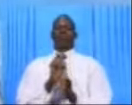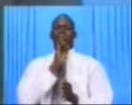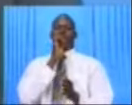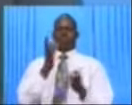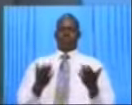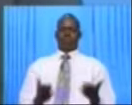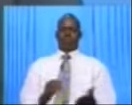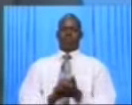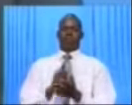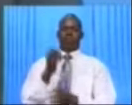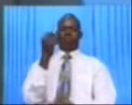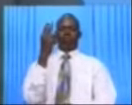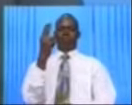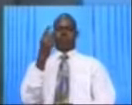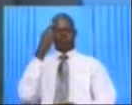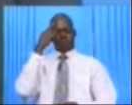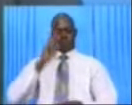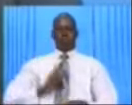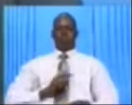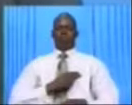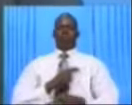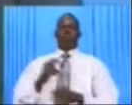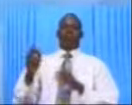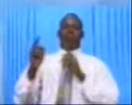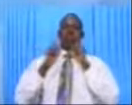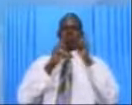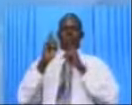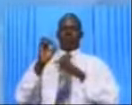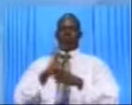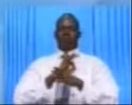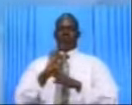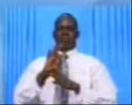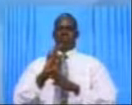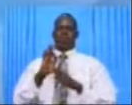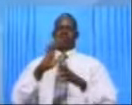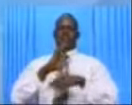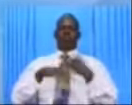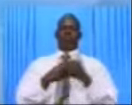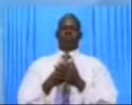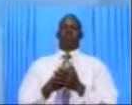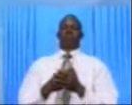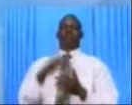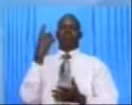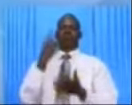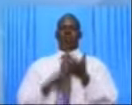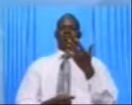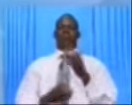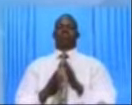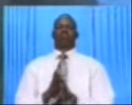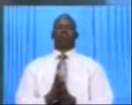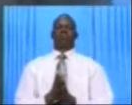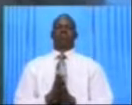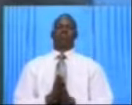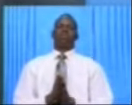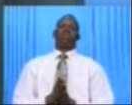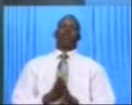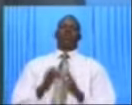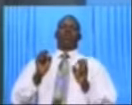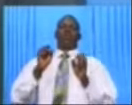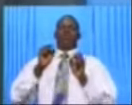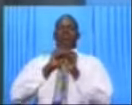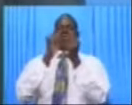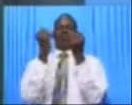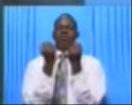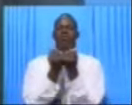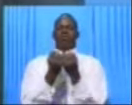ce midi pour nous parler de cette formation. Alors, M. Rousteau, tout d'abord, la société Eclipse, c'est quoi ? Alors, la société Eclipse, c'est